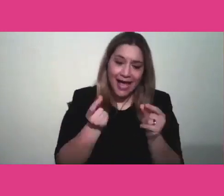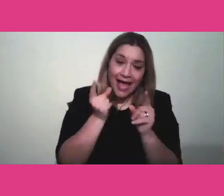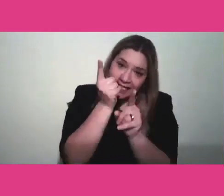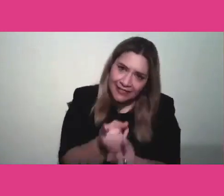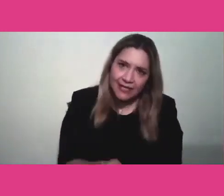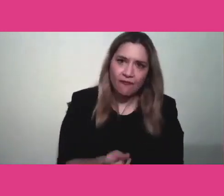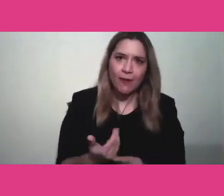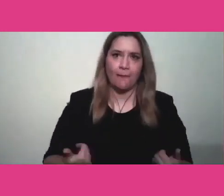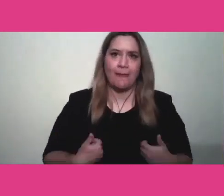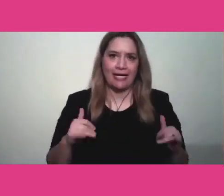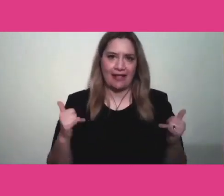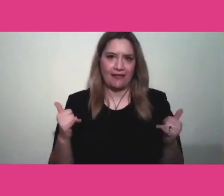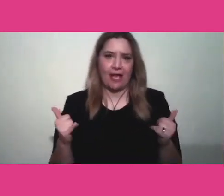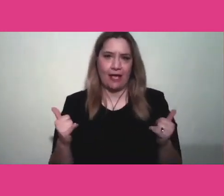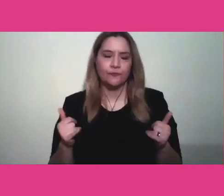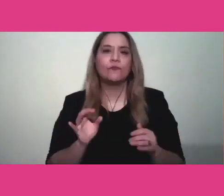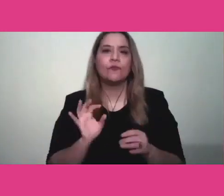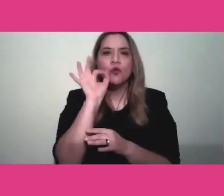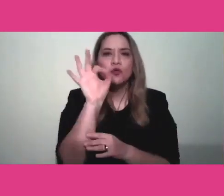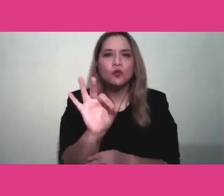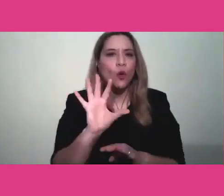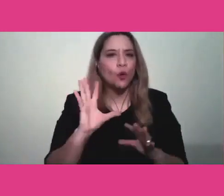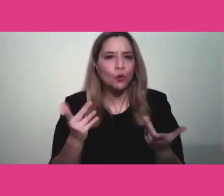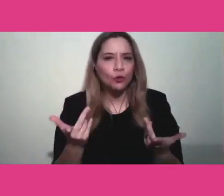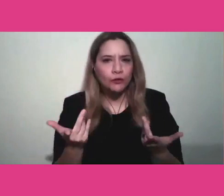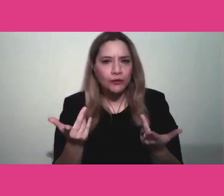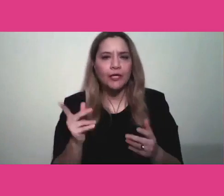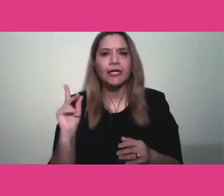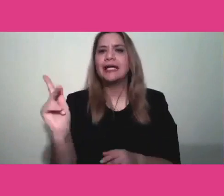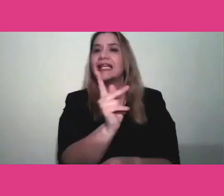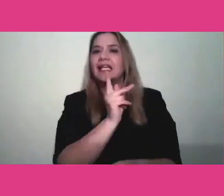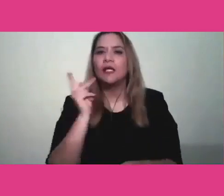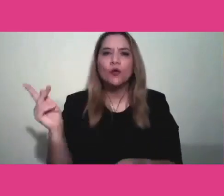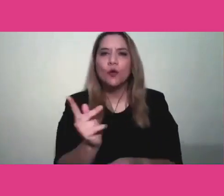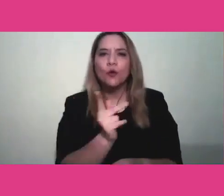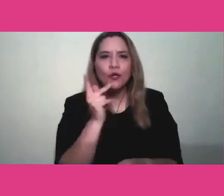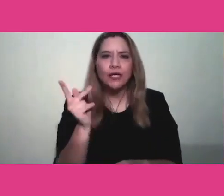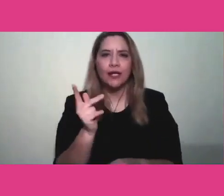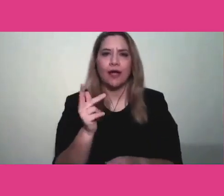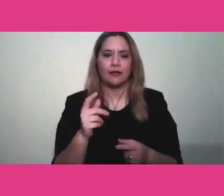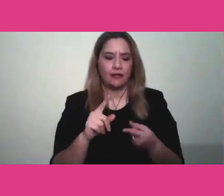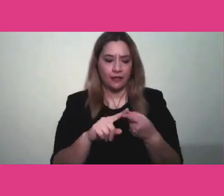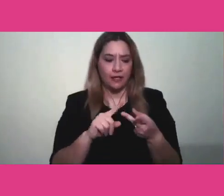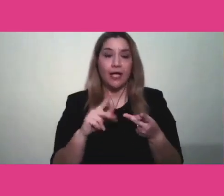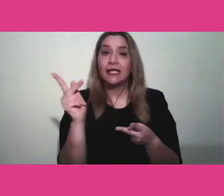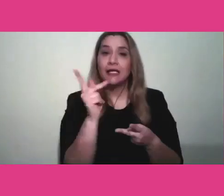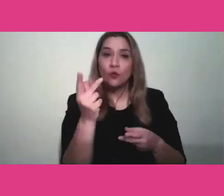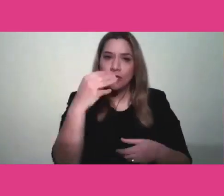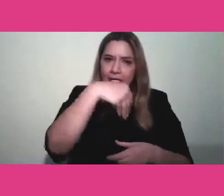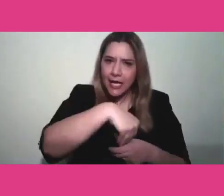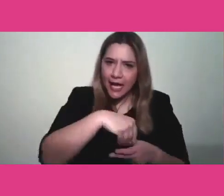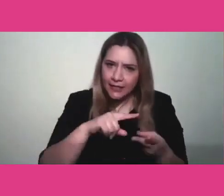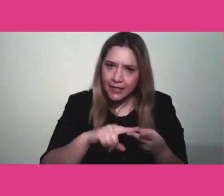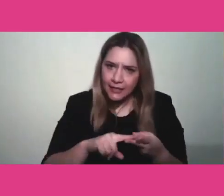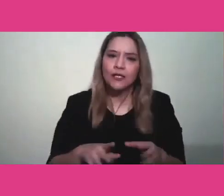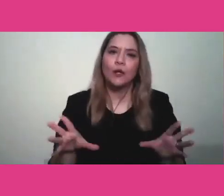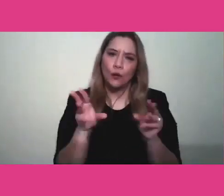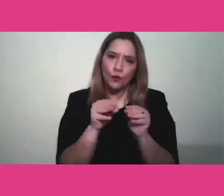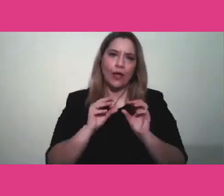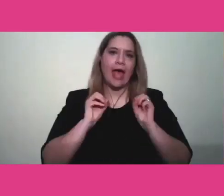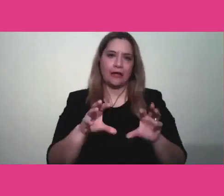εξειδικευμένων, με στόχο την κοινωνία, την κοινωνική ένταξη και την εκπαίδευση.